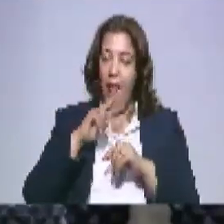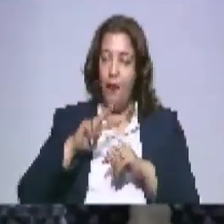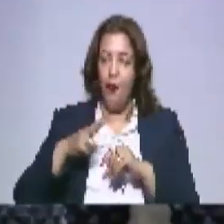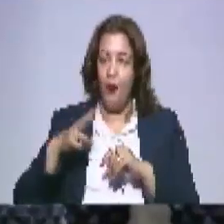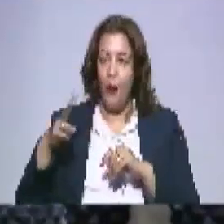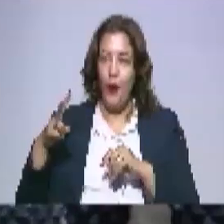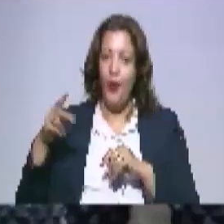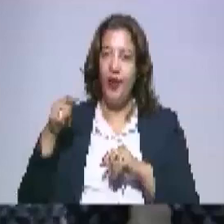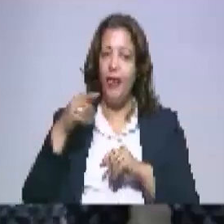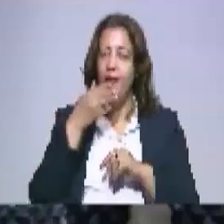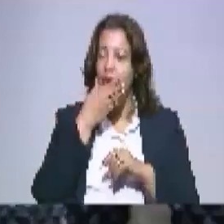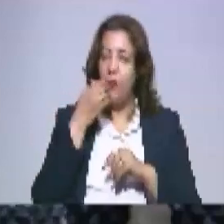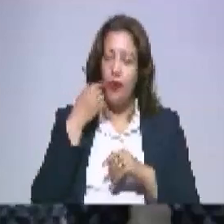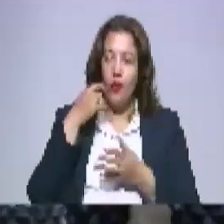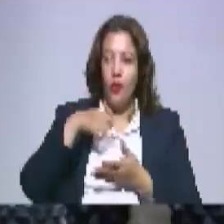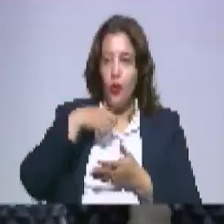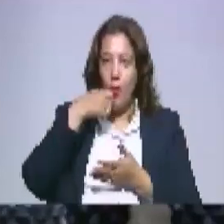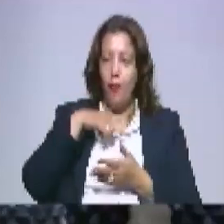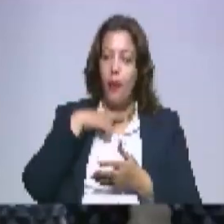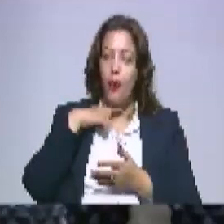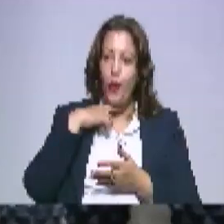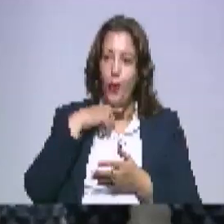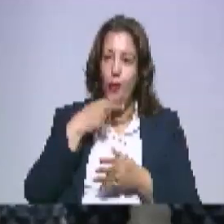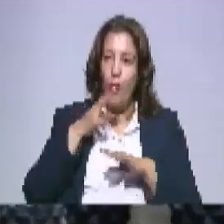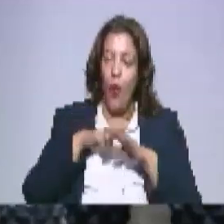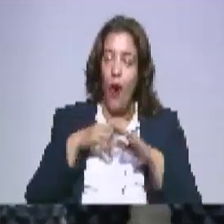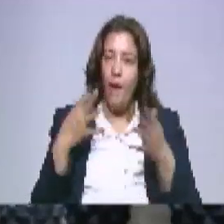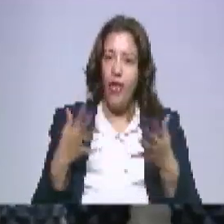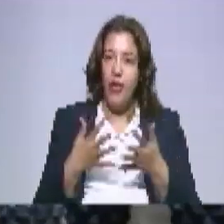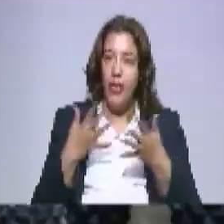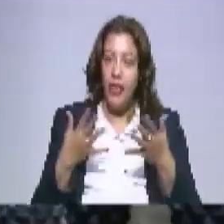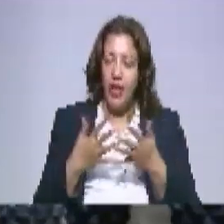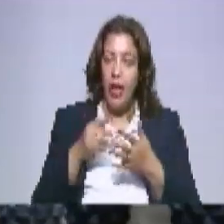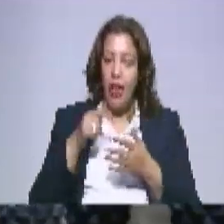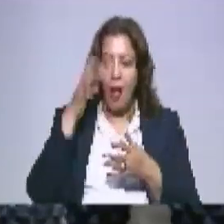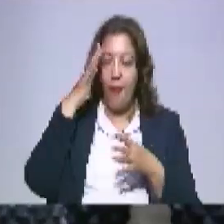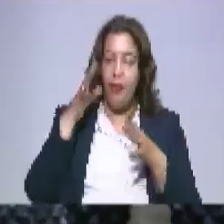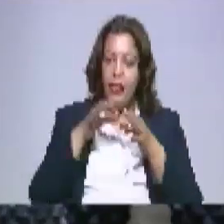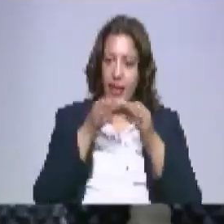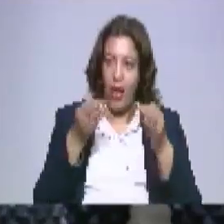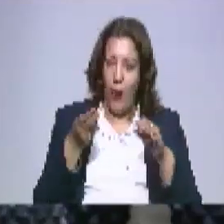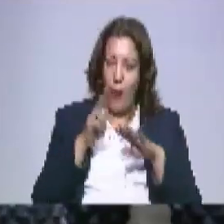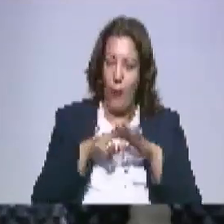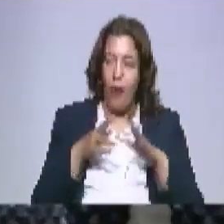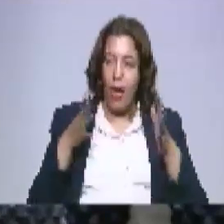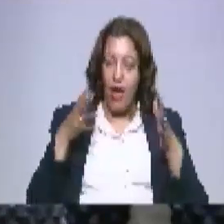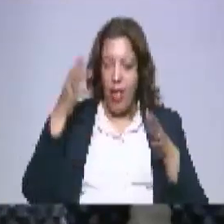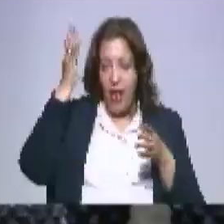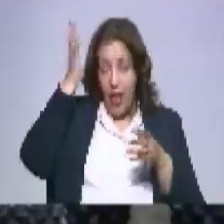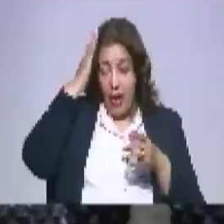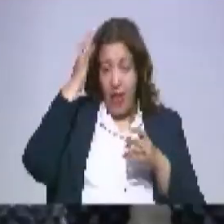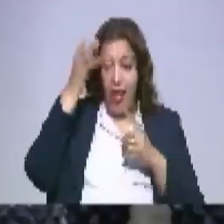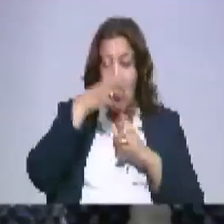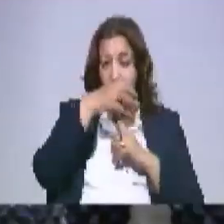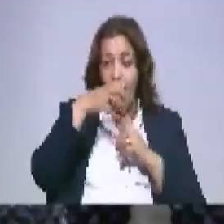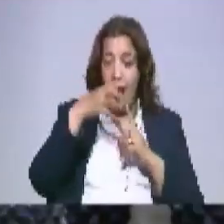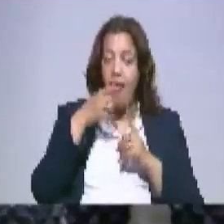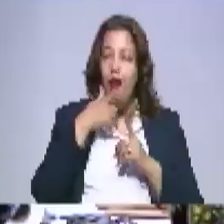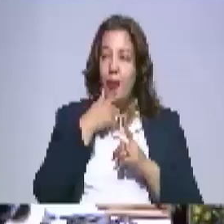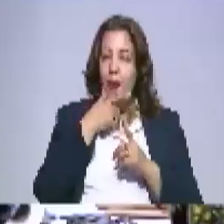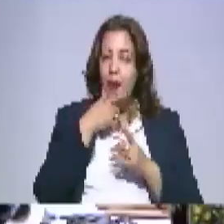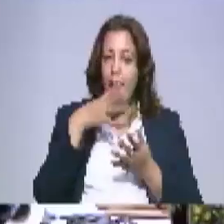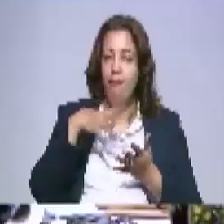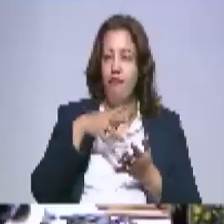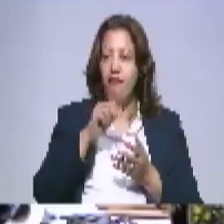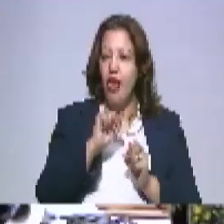الصيام، يعمل لنا شوربه الخضار والسلطه المسقعه وصينيه او القرنبيط المشوي. وصلنا لايه يا شيف؟